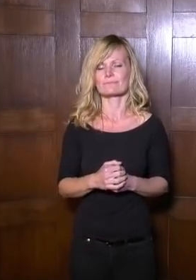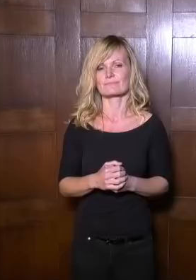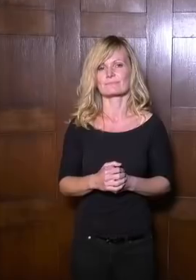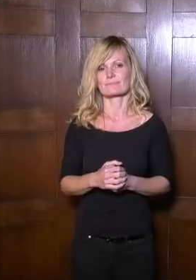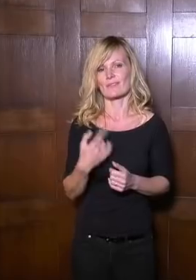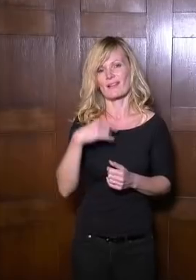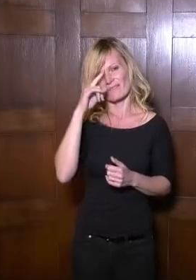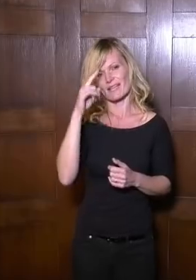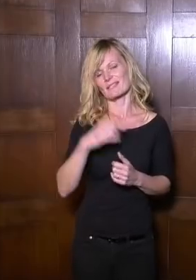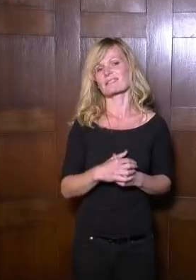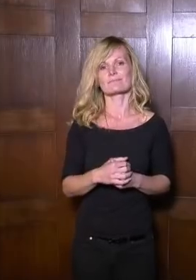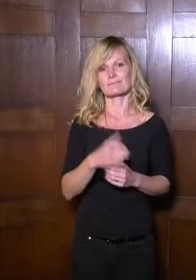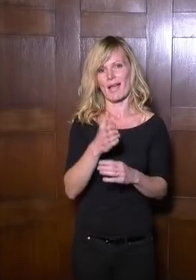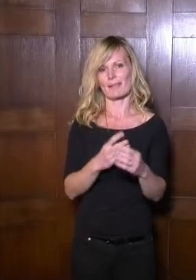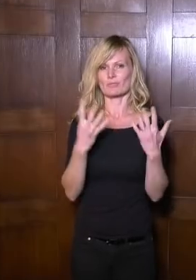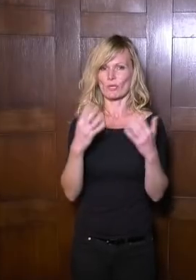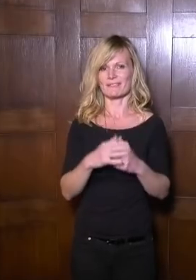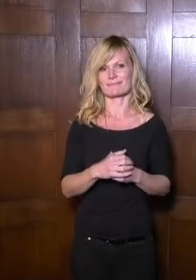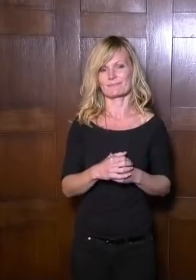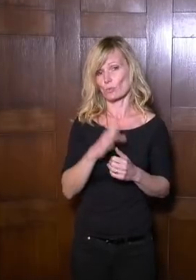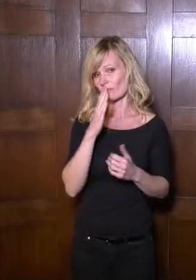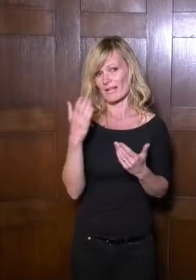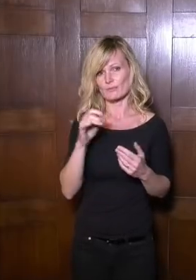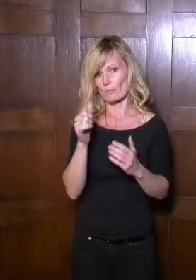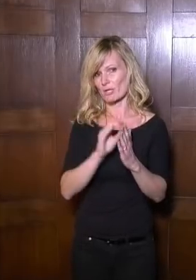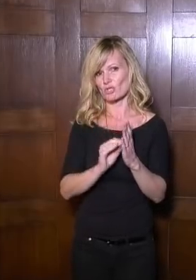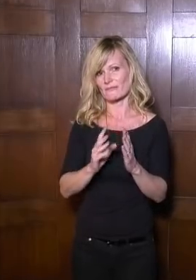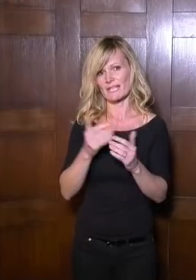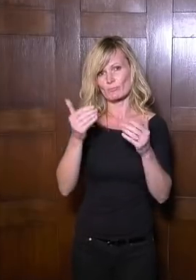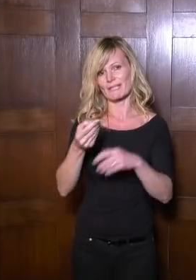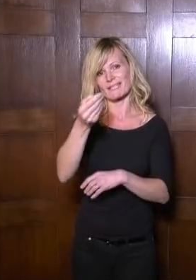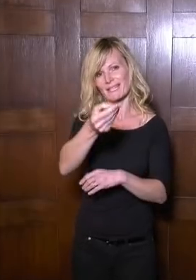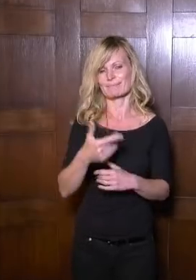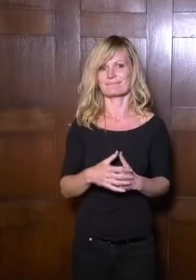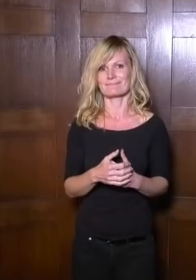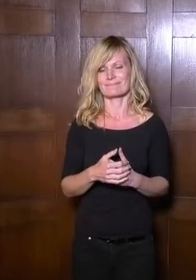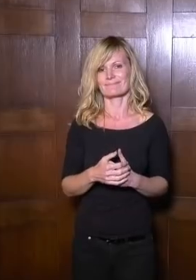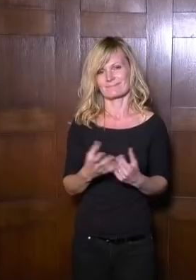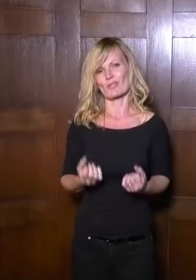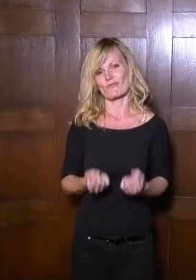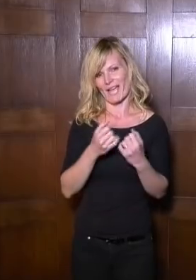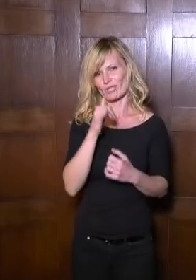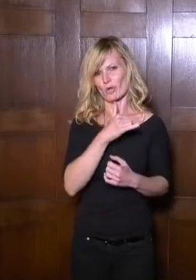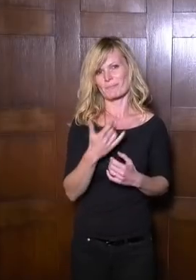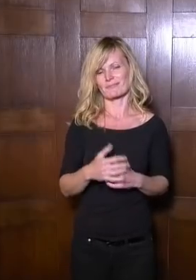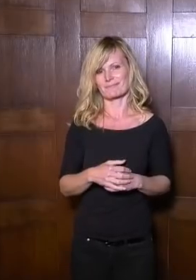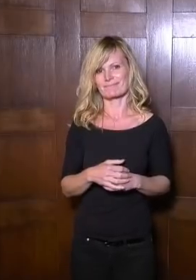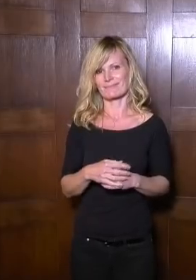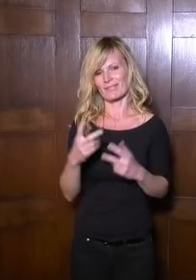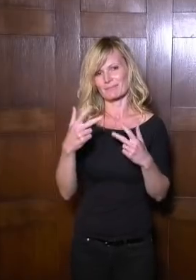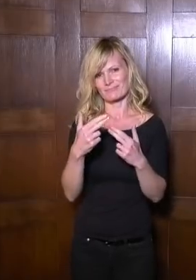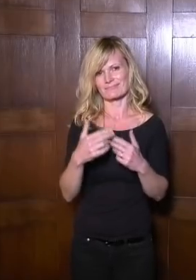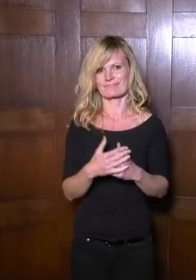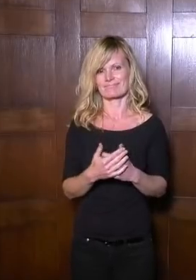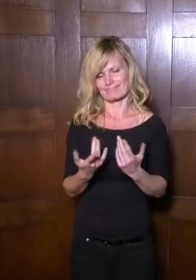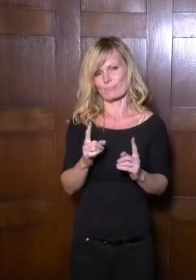wissen Sie, aber wir hatten gesagt, 8:30, notfalls kann vielleicht noch was Schriftliches nachgereicht werden. Das ist nun mein schwerer Job, an der Stelle mal einen Cut zu machen. Also